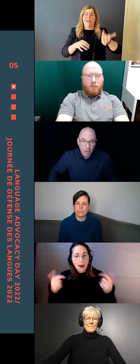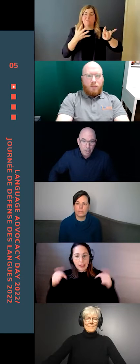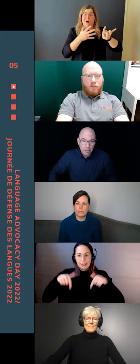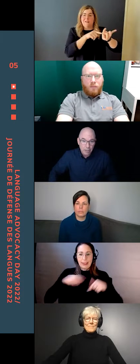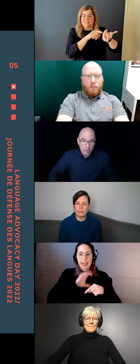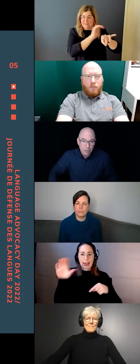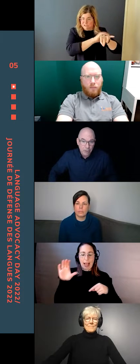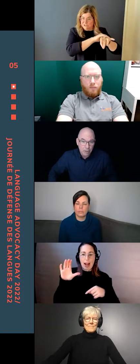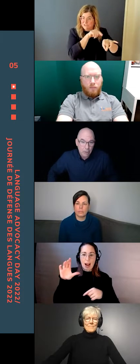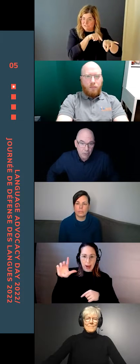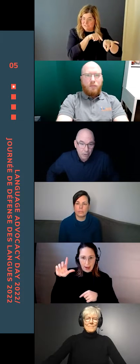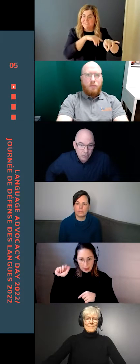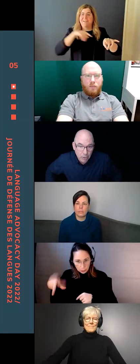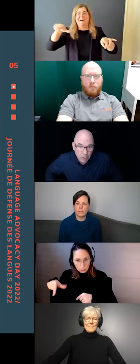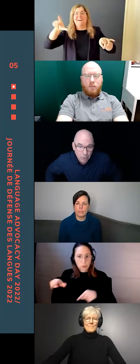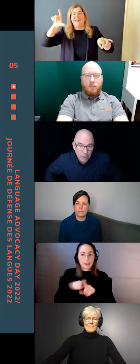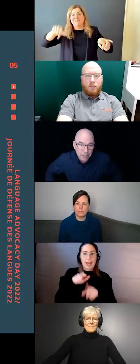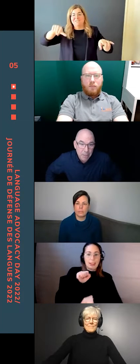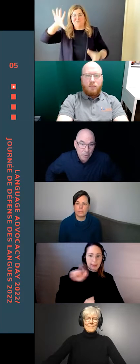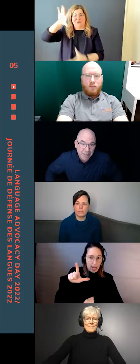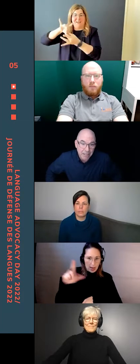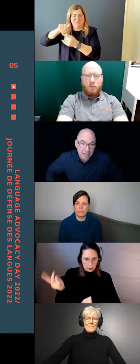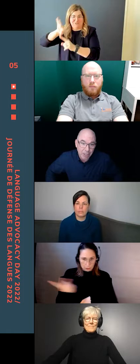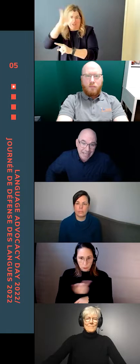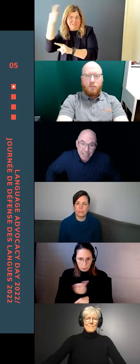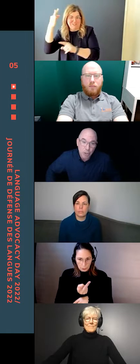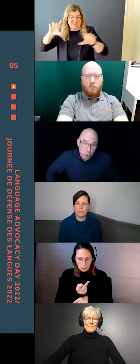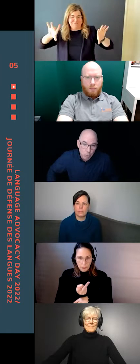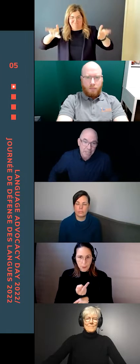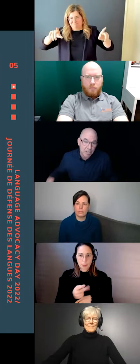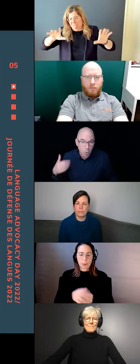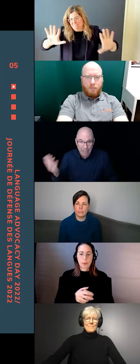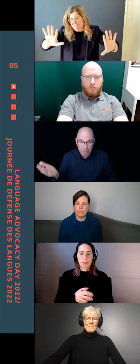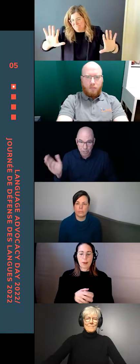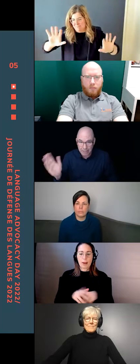Au Canada, nous avons le ASL et l'ALSQ qui sont